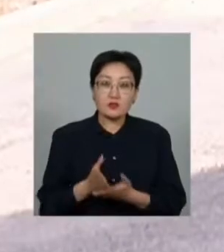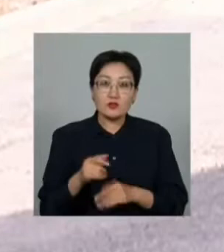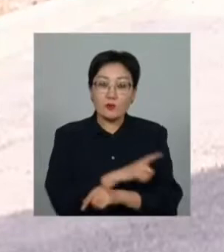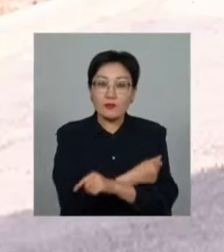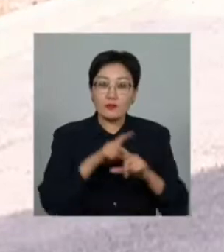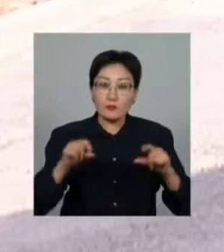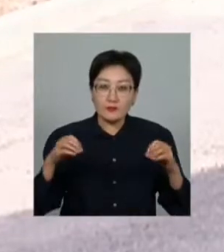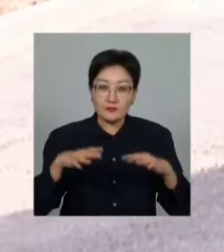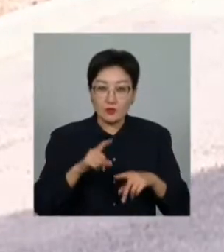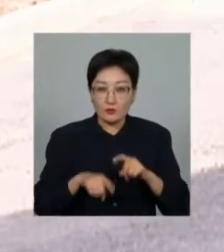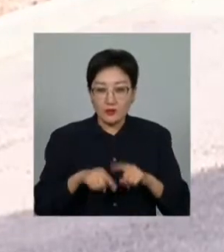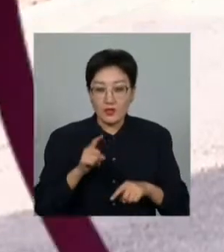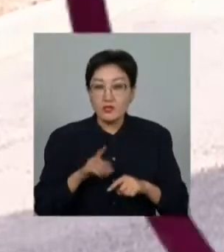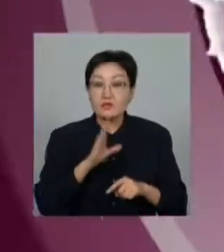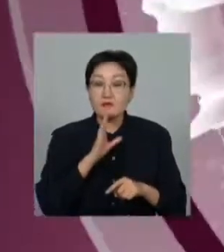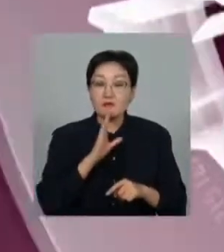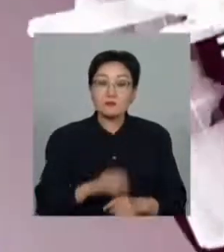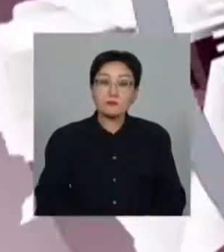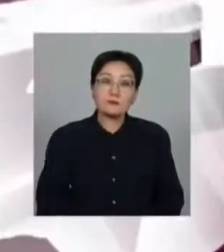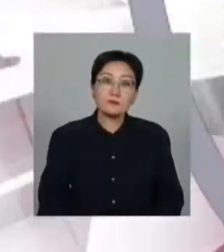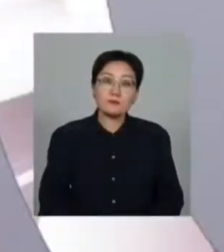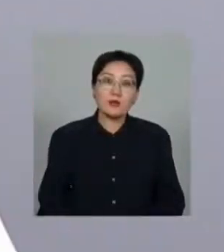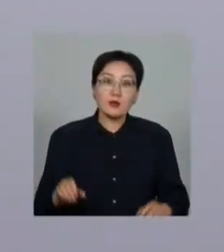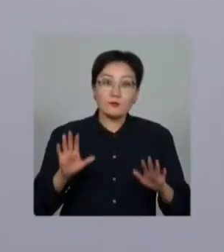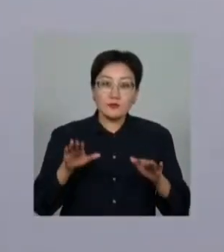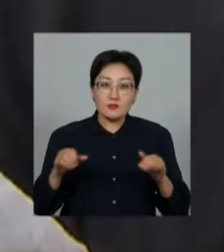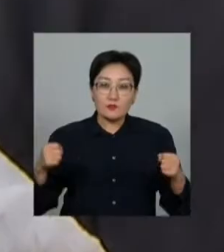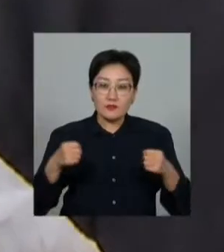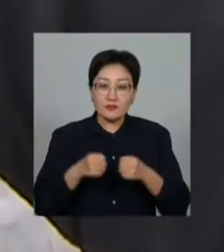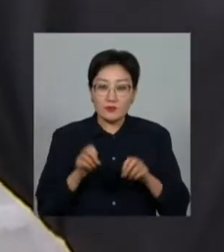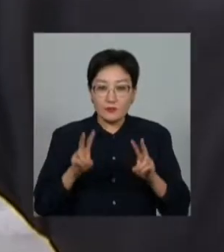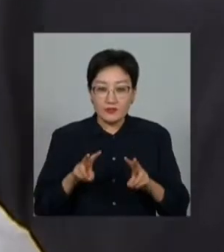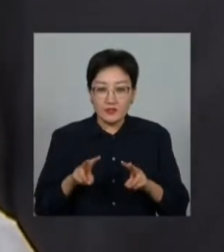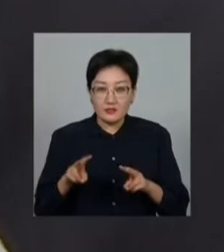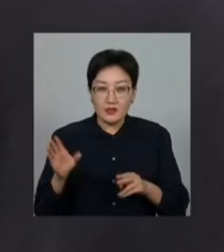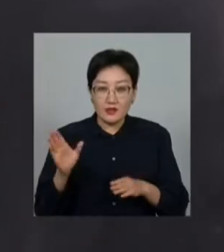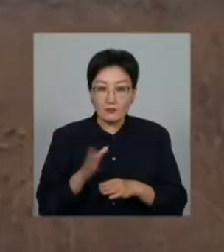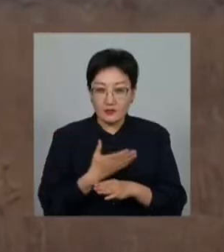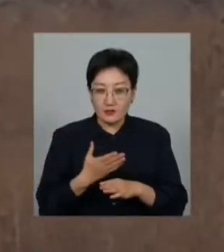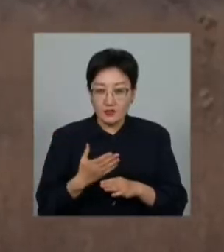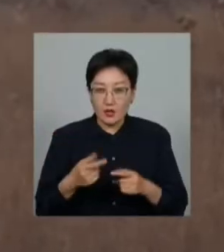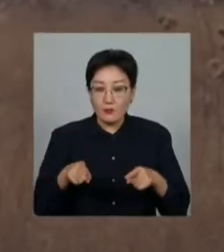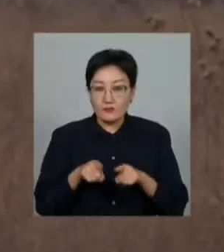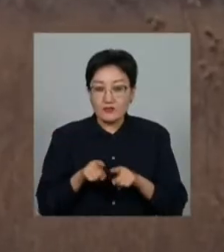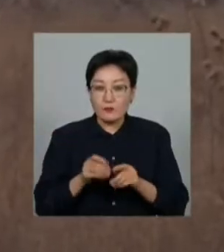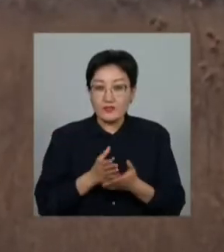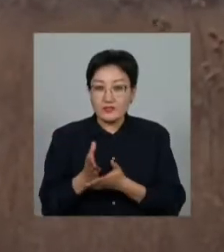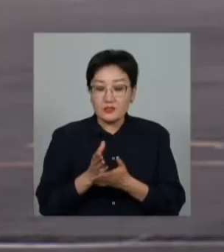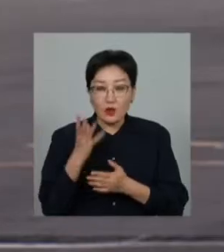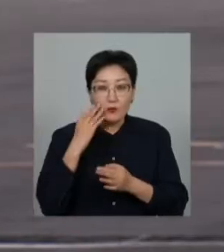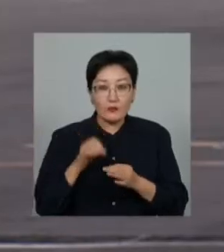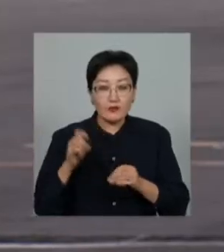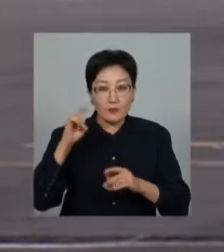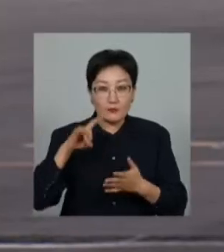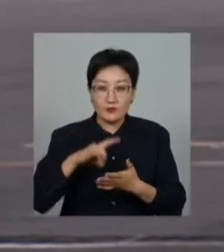собрались родные и близкие девочек птицы атакуют специалисты отбиваются орнитологическая служба алматинского